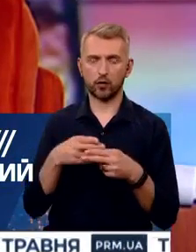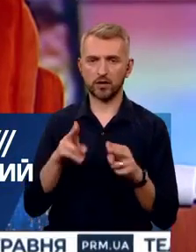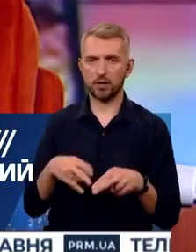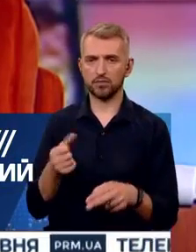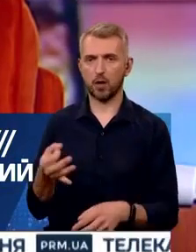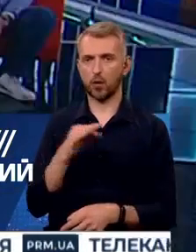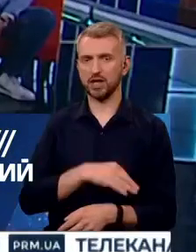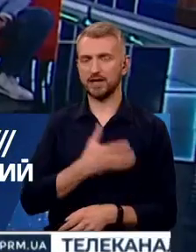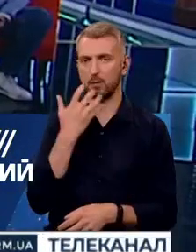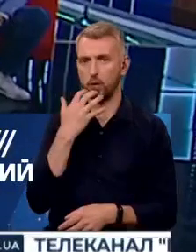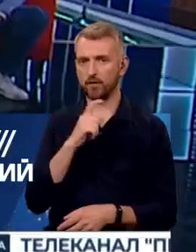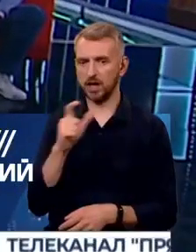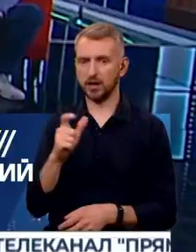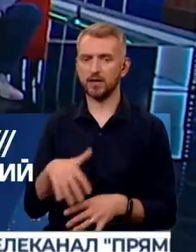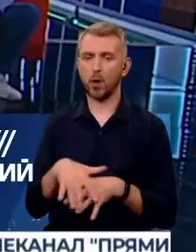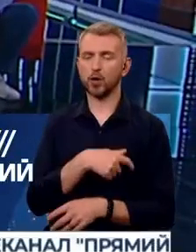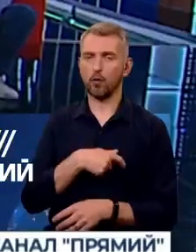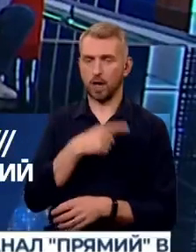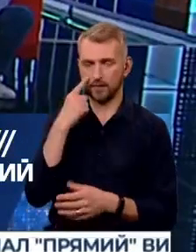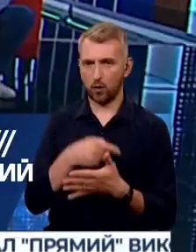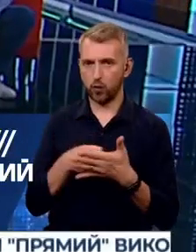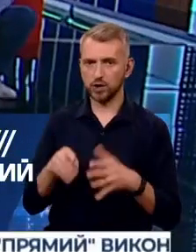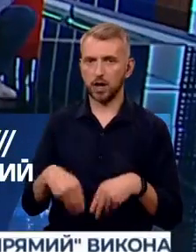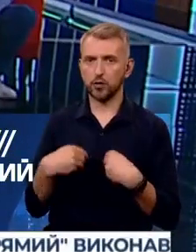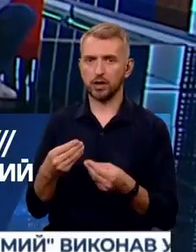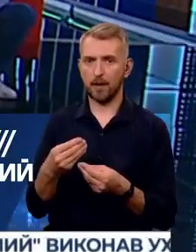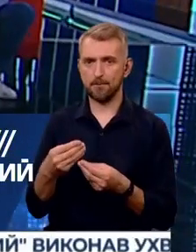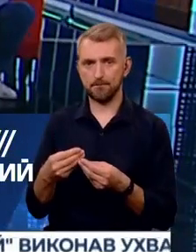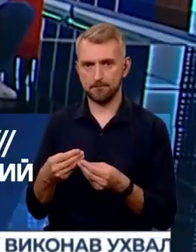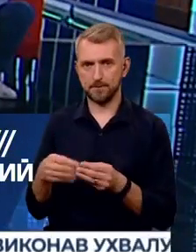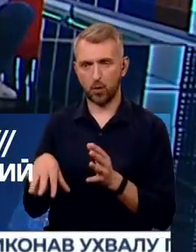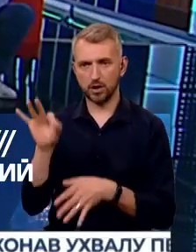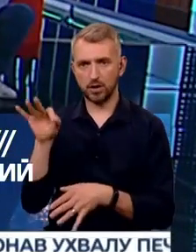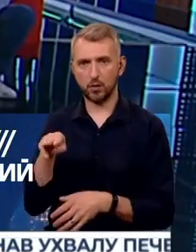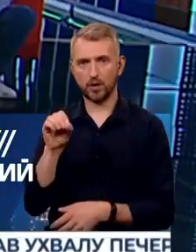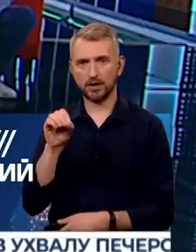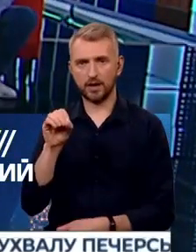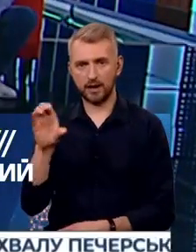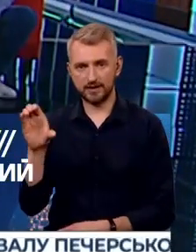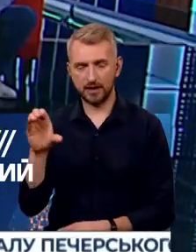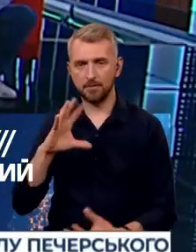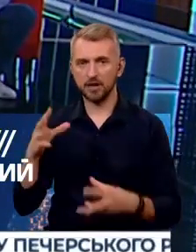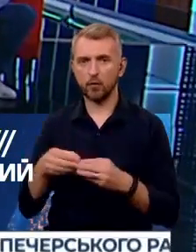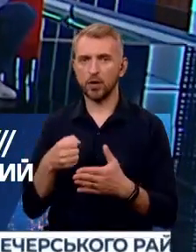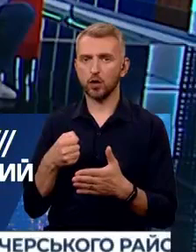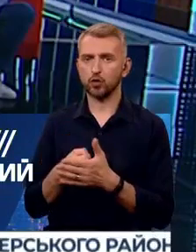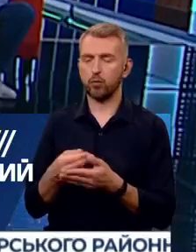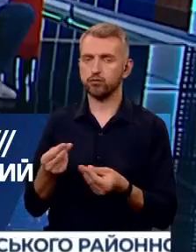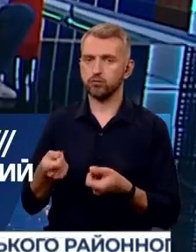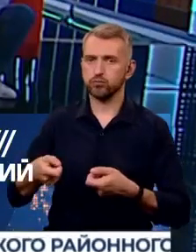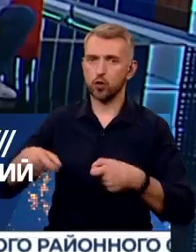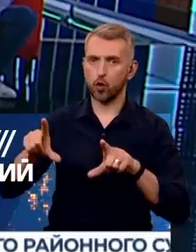користь теплових. Народні обранці наголошують, надання пріоритету ТЕС призводить до